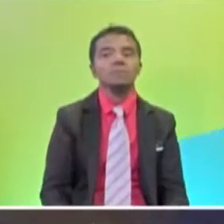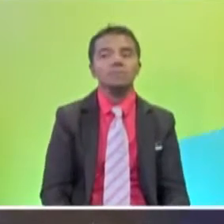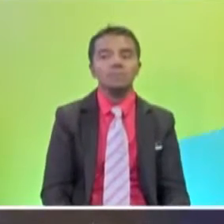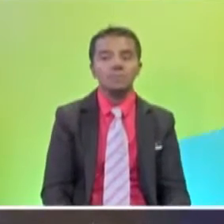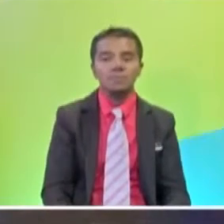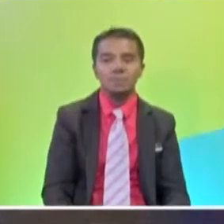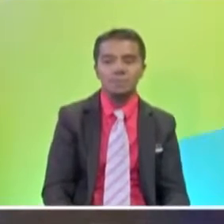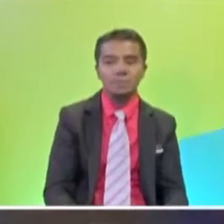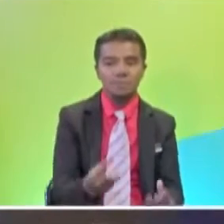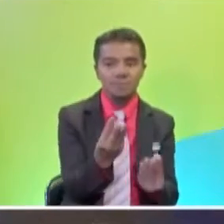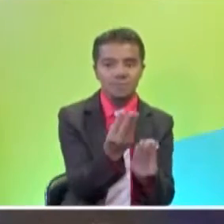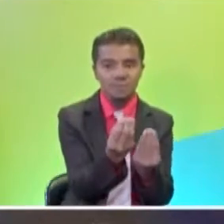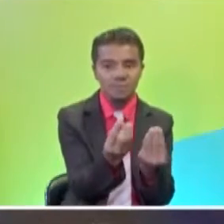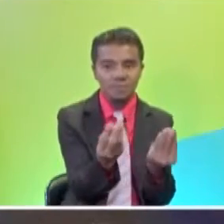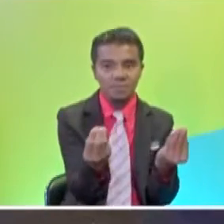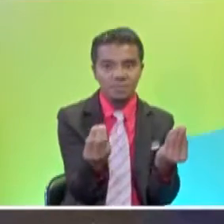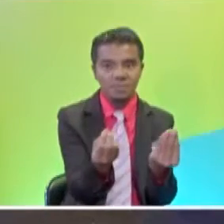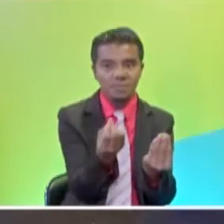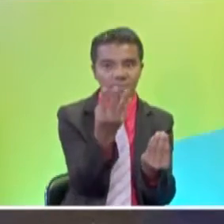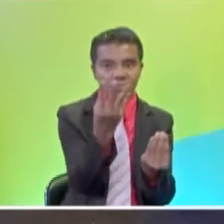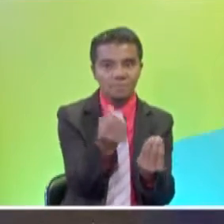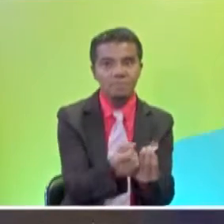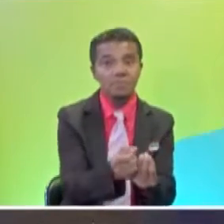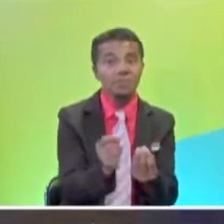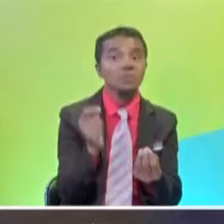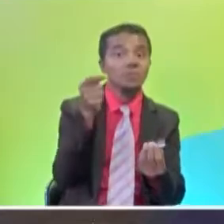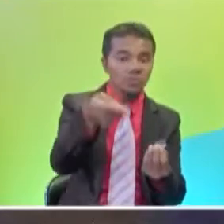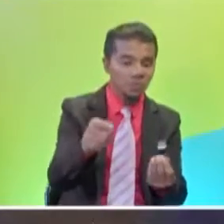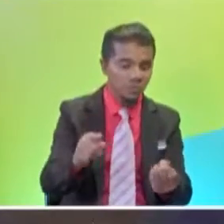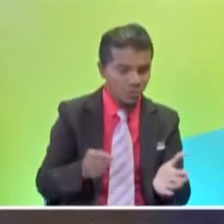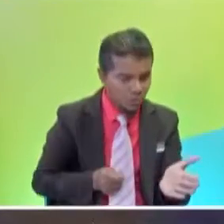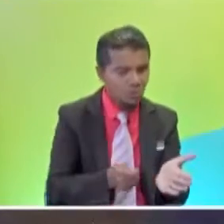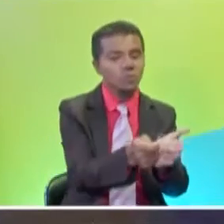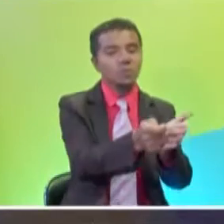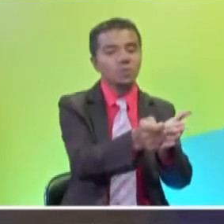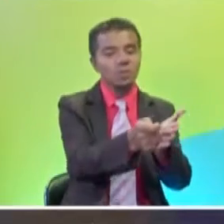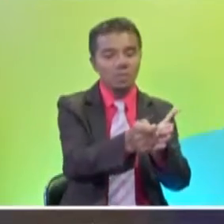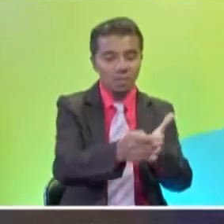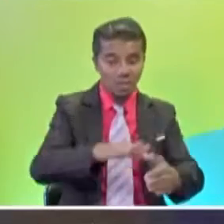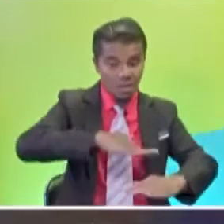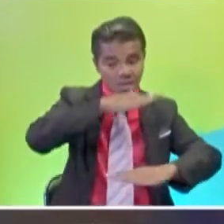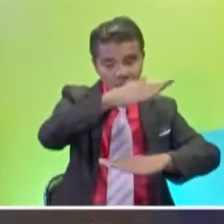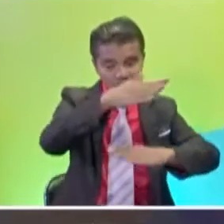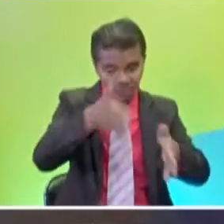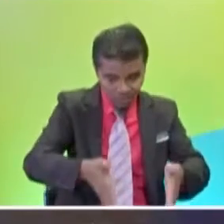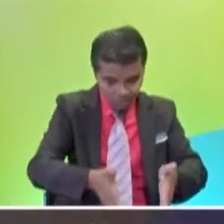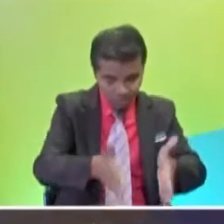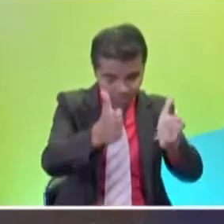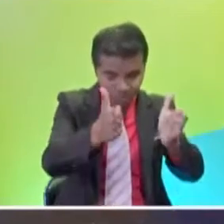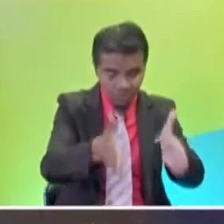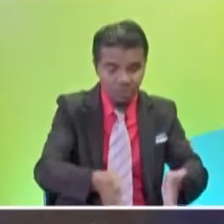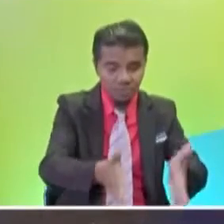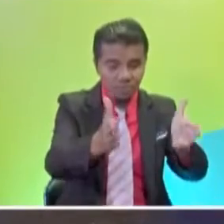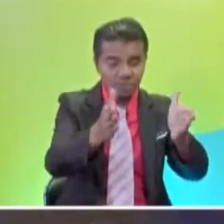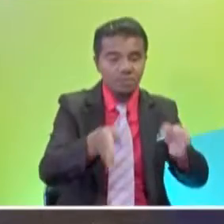menanamnya terus di atas batas. Terus di atas batas. Okey. Ok, Okey, yang pertama